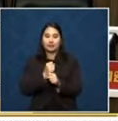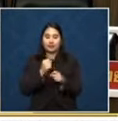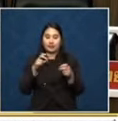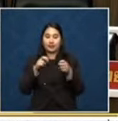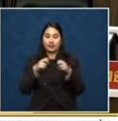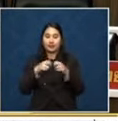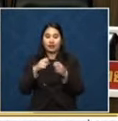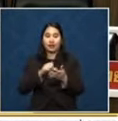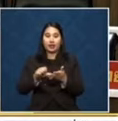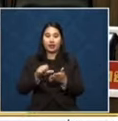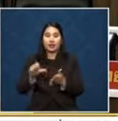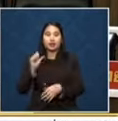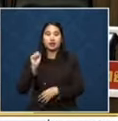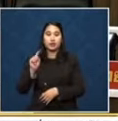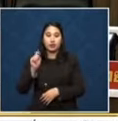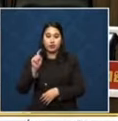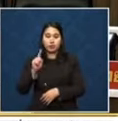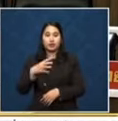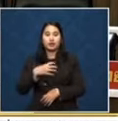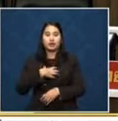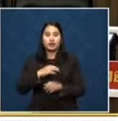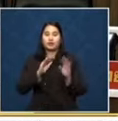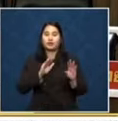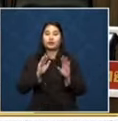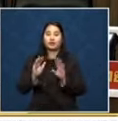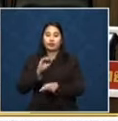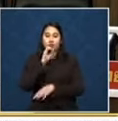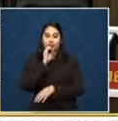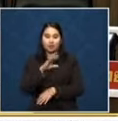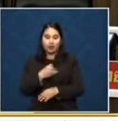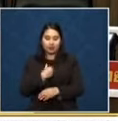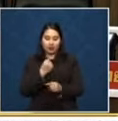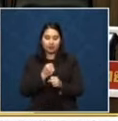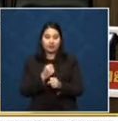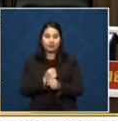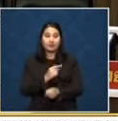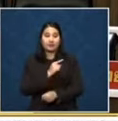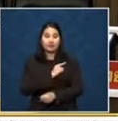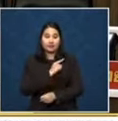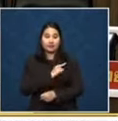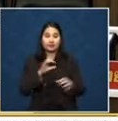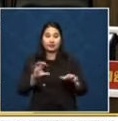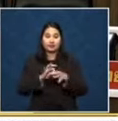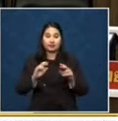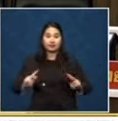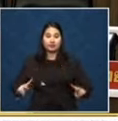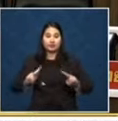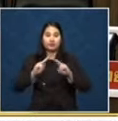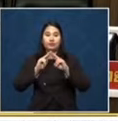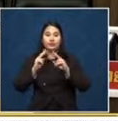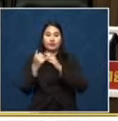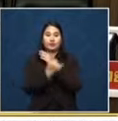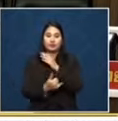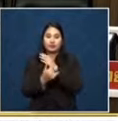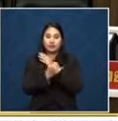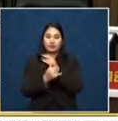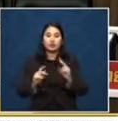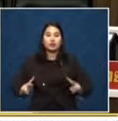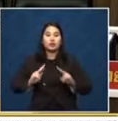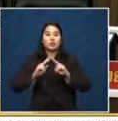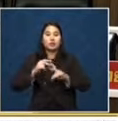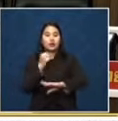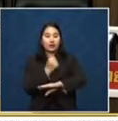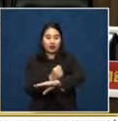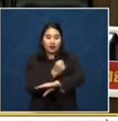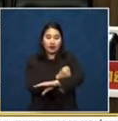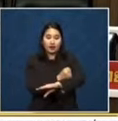ไขอย่างรวดเร็วแต่ก็อยากจะฝากหน่วยงานที่เกี่ยวข้องนั่นก็คือกระทรวงต่างประเทศกระทรวงแรงงาน